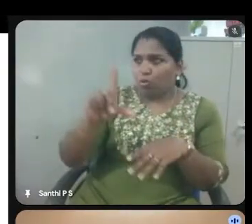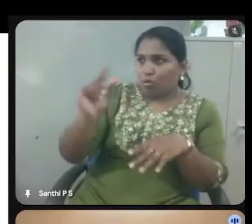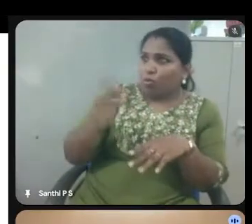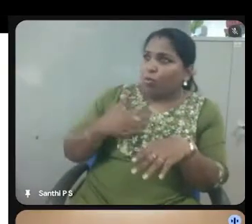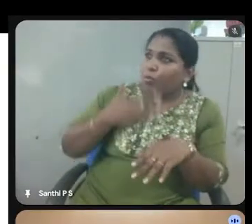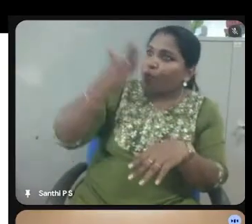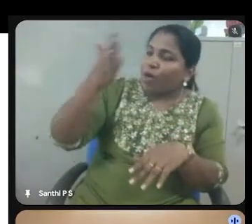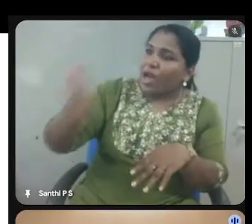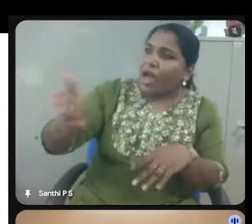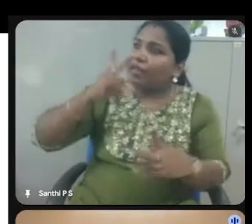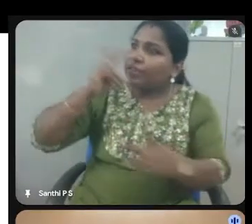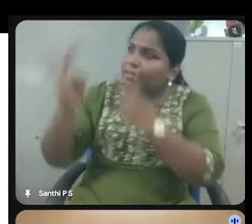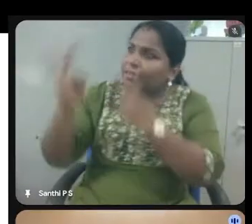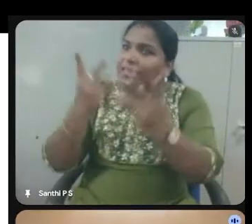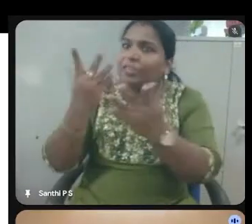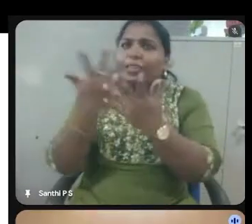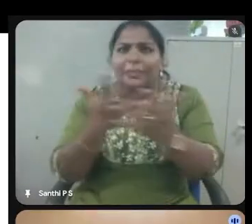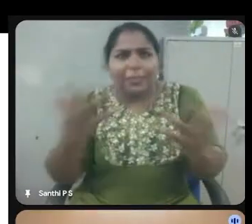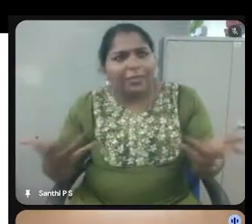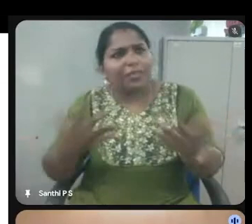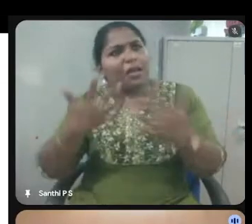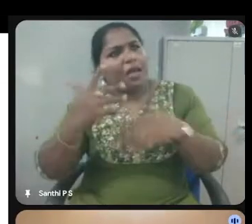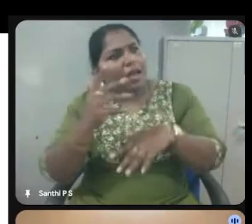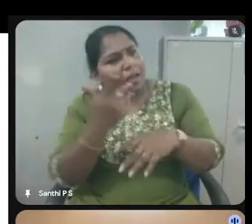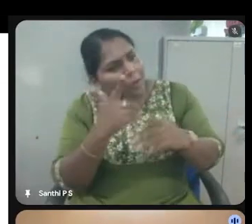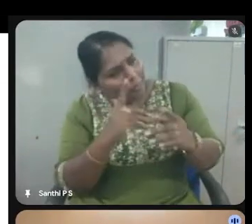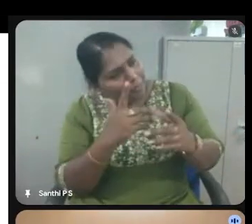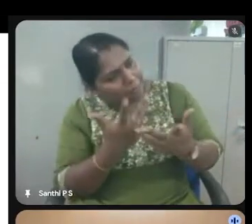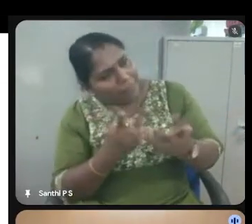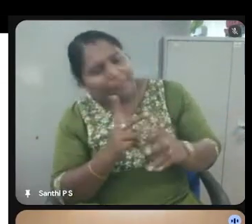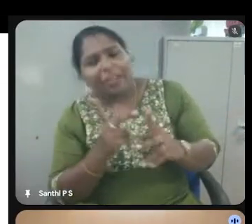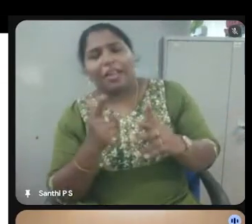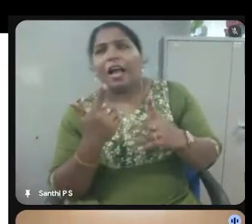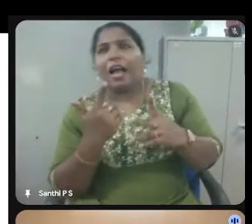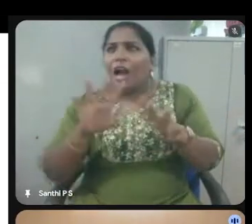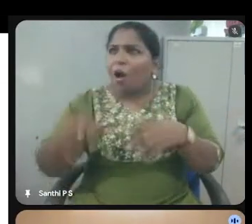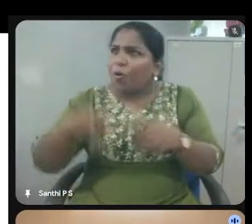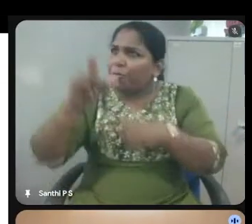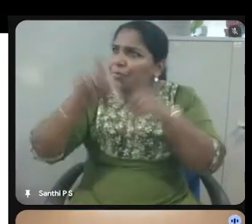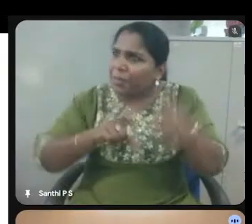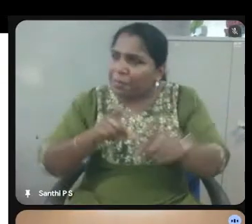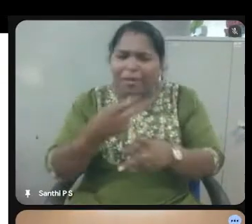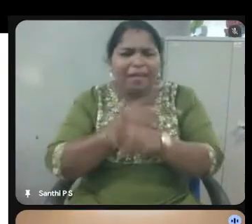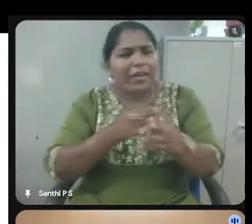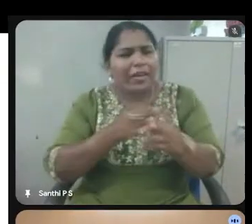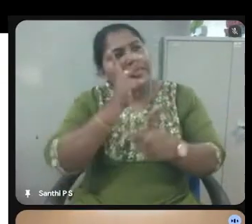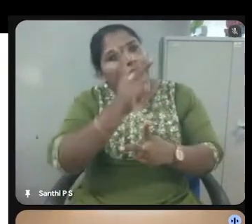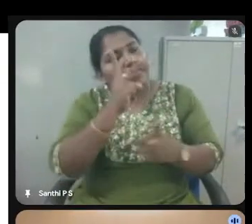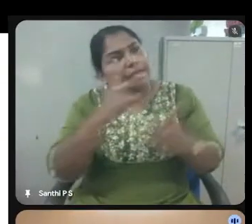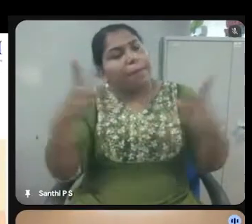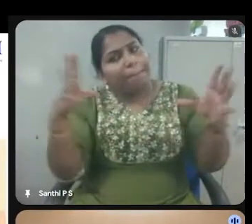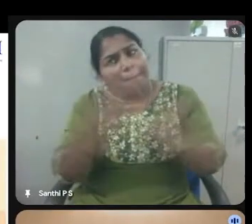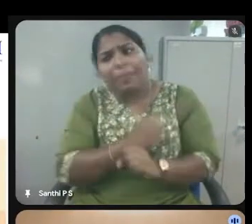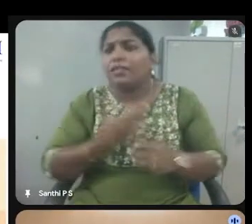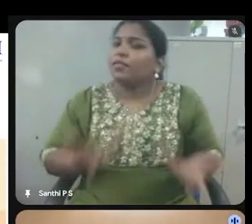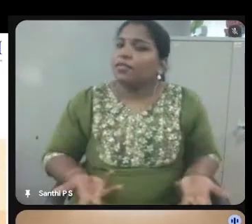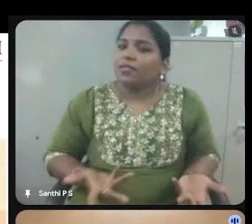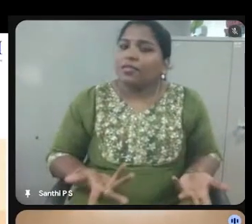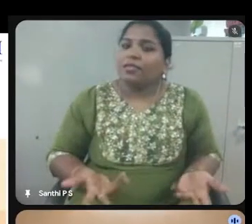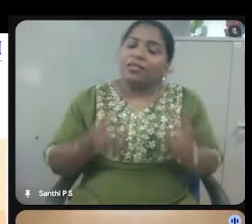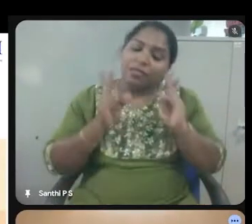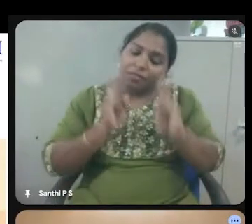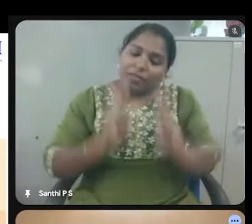അവിടെ എന്തൊക്കെയുണ്ട്, എന്തൊക്കെ ചെയ്യാം, അങ്ങനെയുള്ള ഒരുപാട് കാര്യങ്ങൾ അവിടെ മിസ്സാവുകയാണ് ചെയ്യുന്നത്. അപ്പം ഈ പറഞ്ഞ കാര്യങ്ങൾക്ക് നമ്മൾ